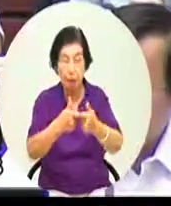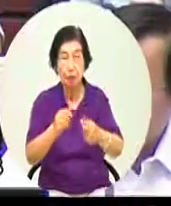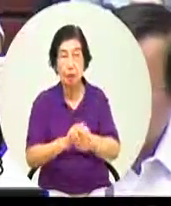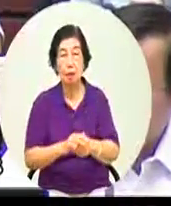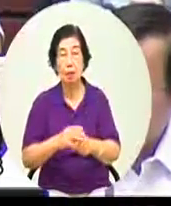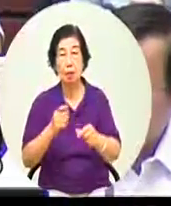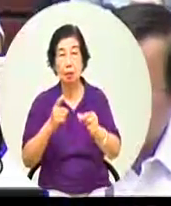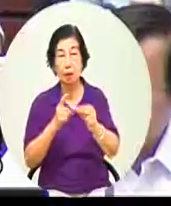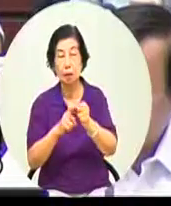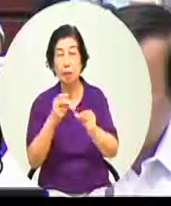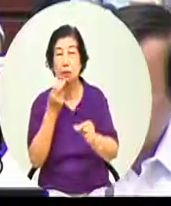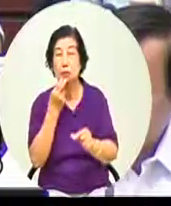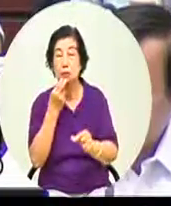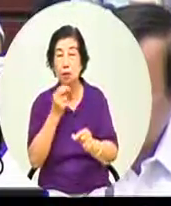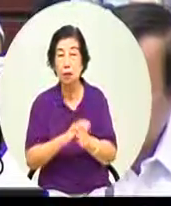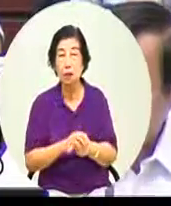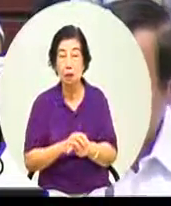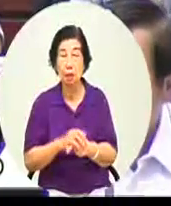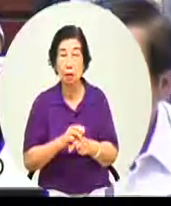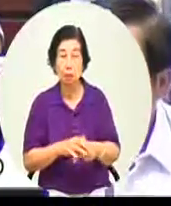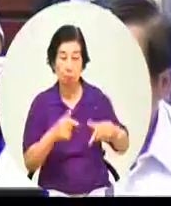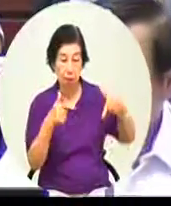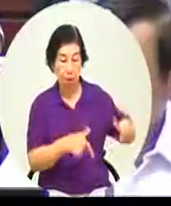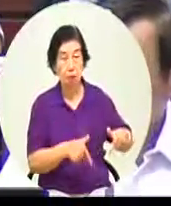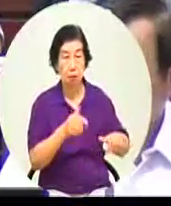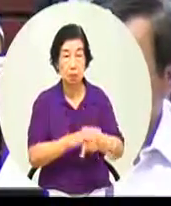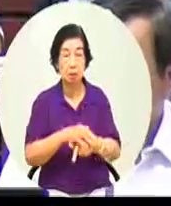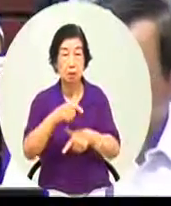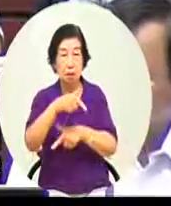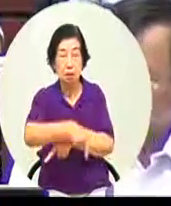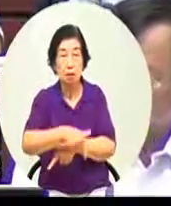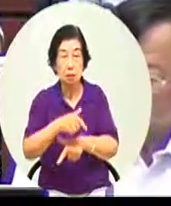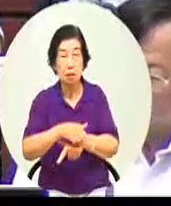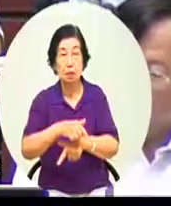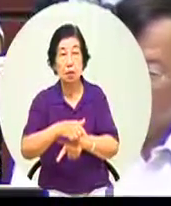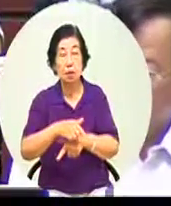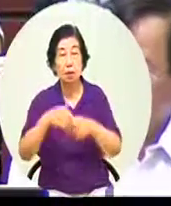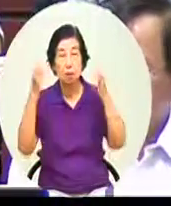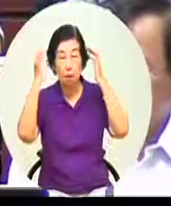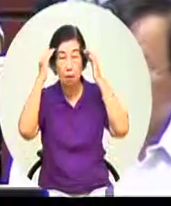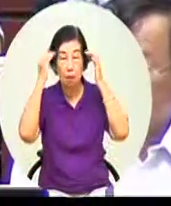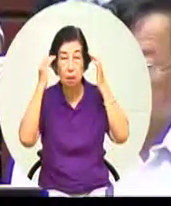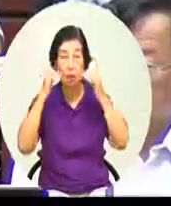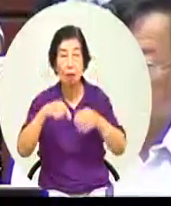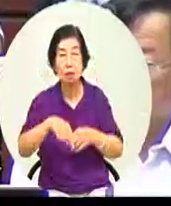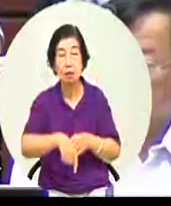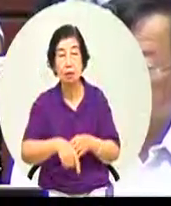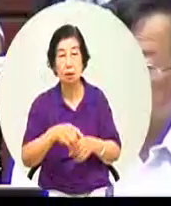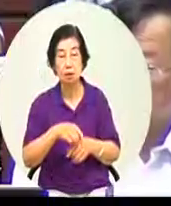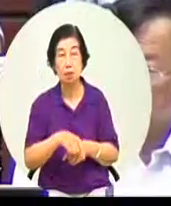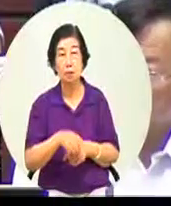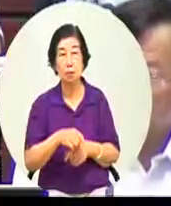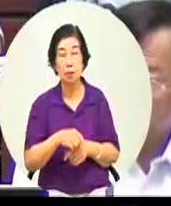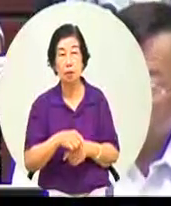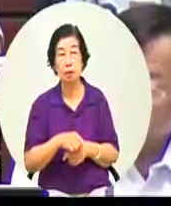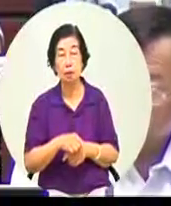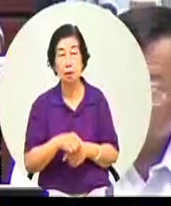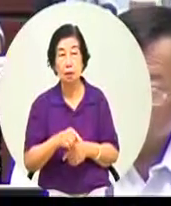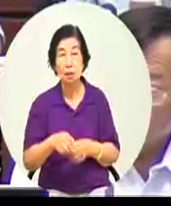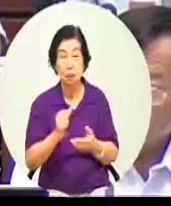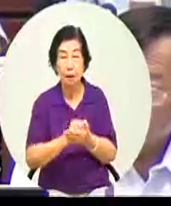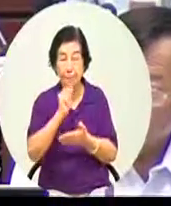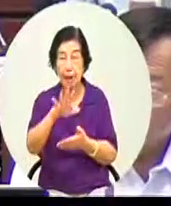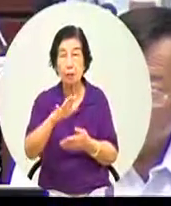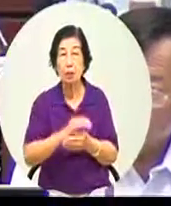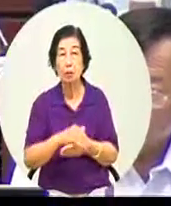哈，其实我们去这个东南亚国家进行一些推广跟行销。那目前就像我的报告里面所提到的，有一些成